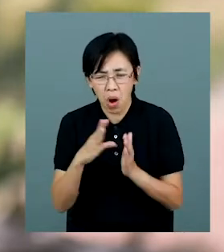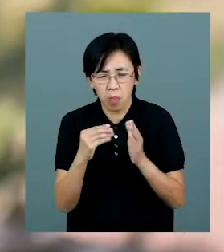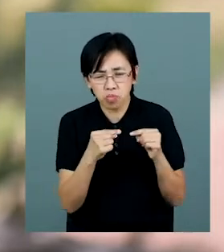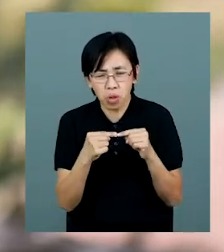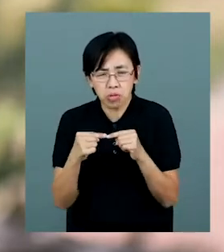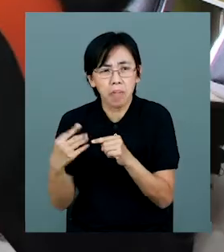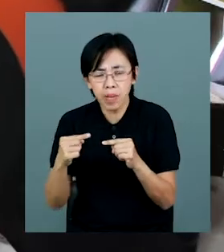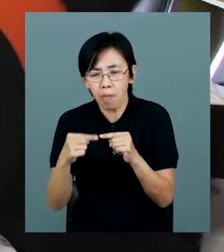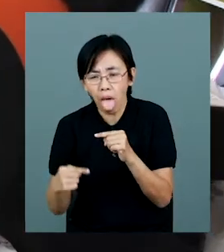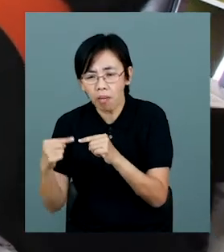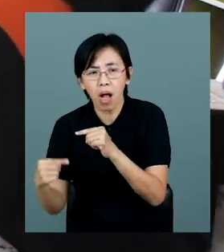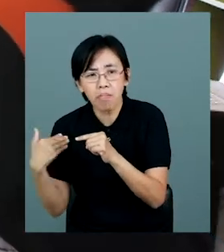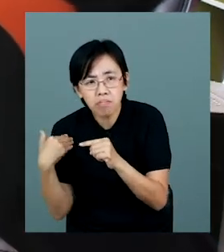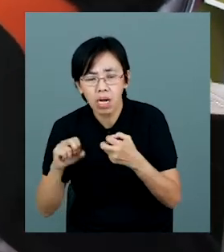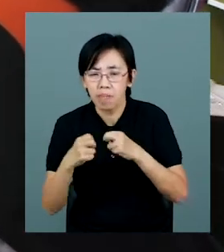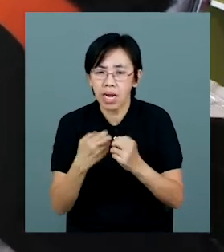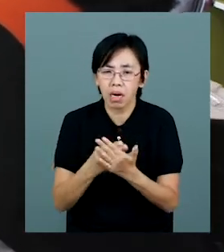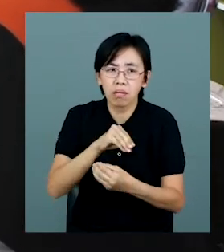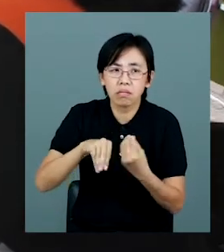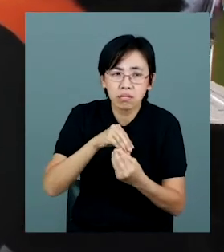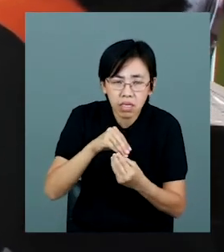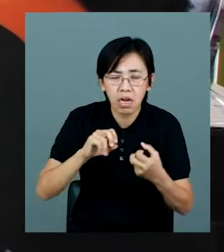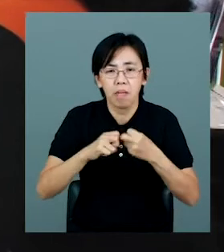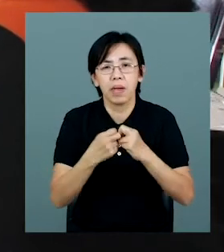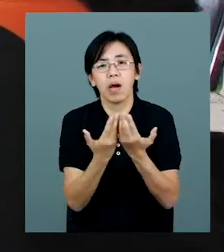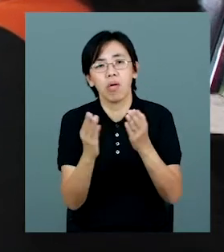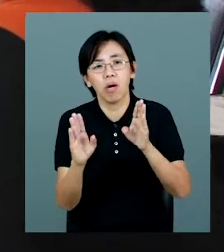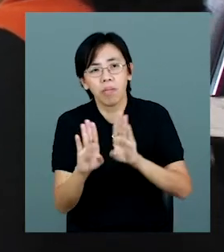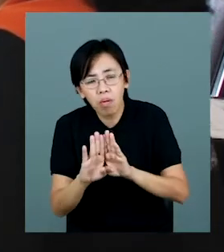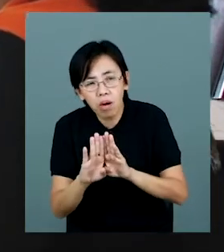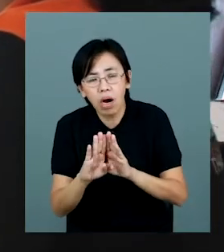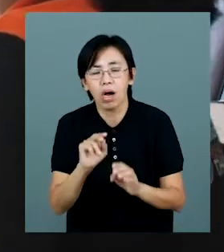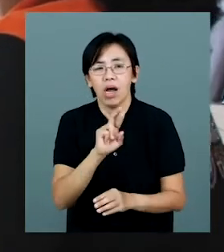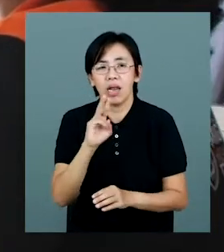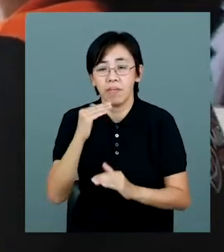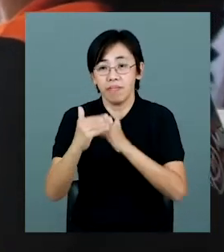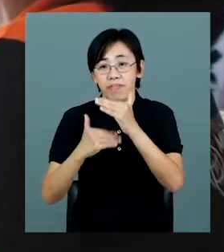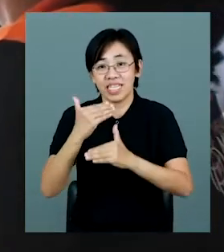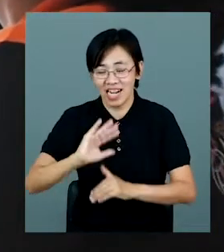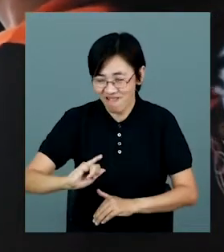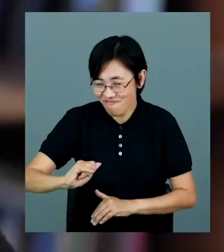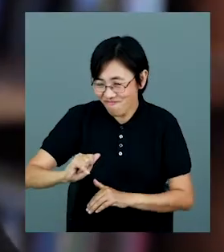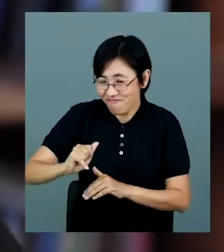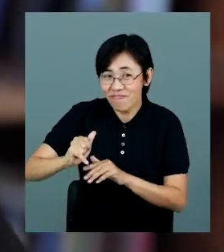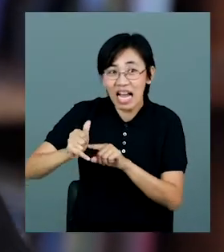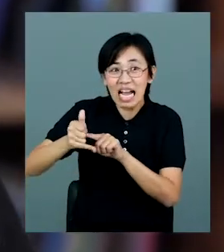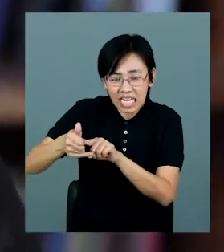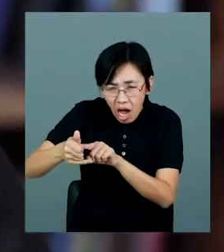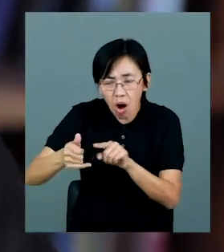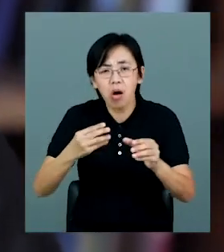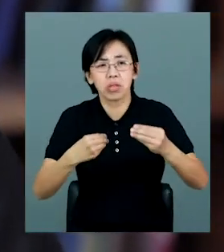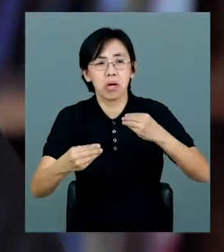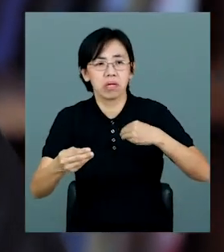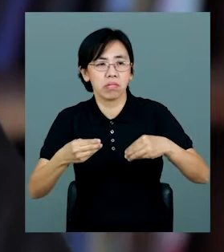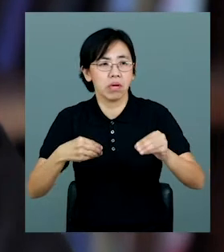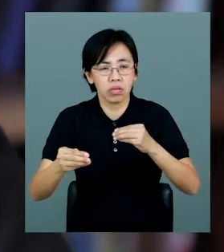บรมได้ต่อเนื่องเนื่องด้วยแบบข้อจำกัดด้านเศรษฐกิจข้อจำกัดด้านครอบครัวตัวระบบการพัฒนาศักยภาพมันอาจจะต้